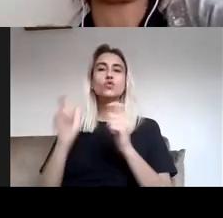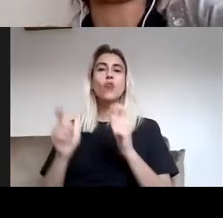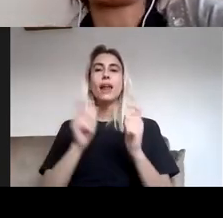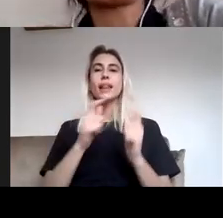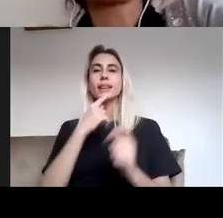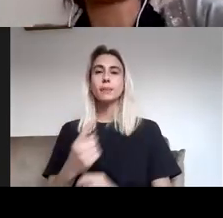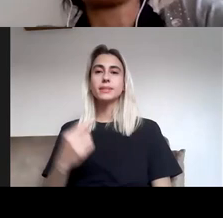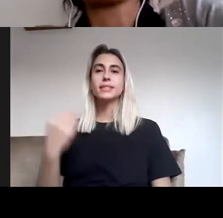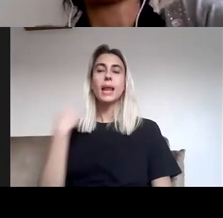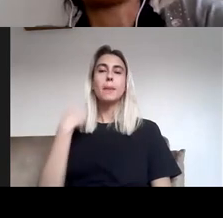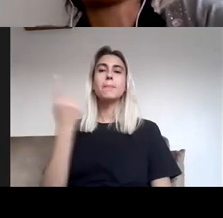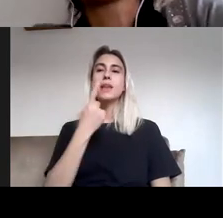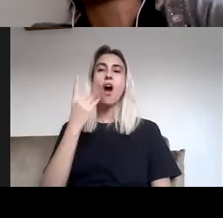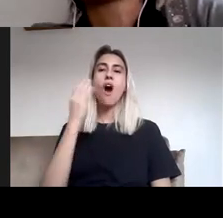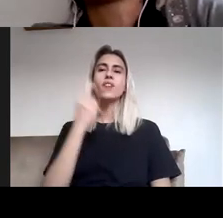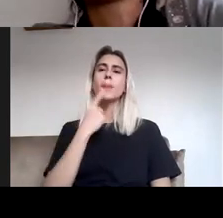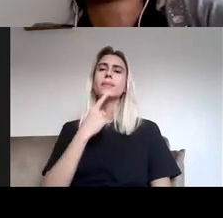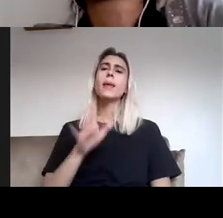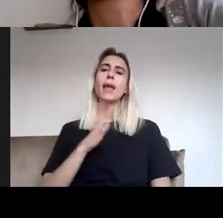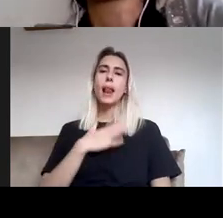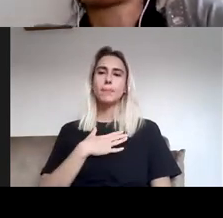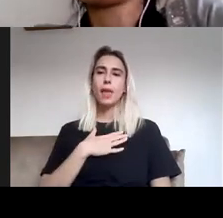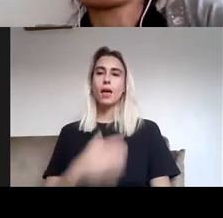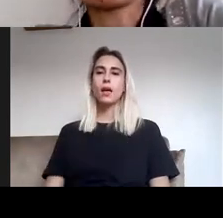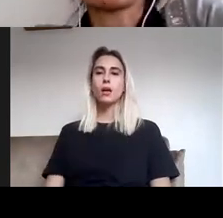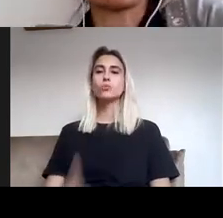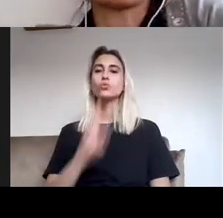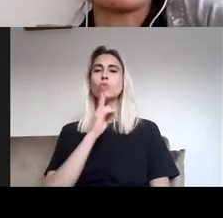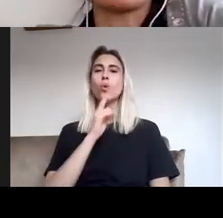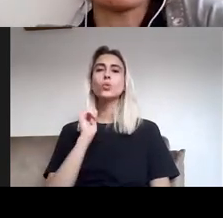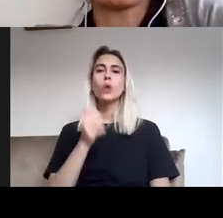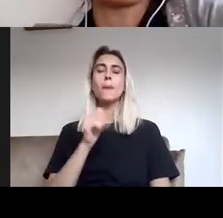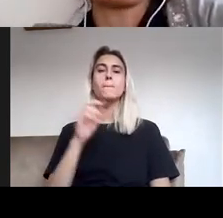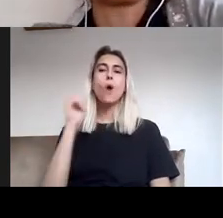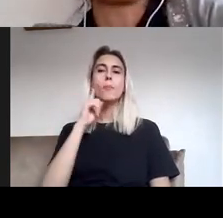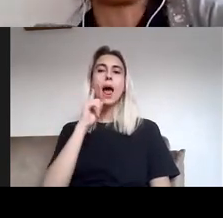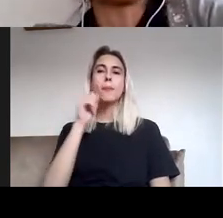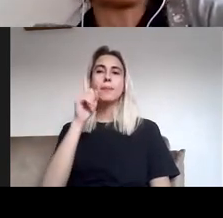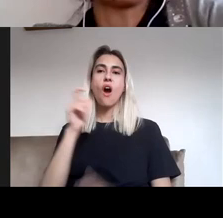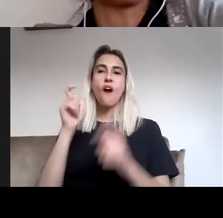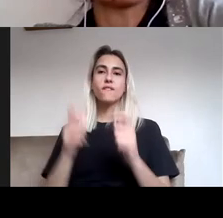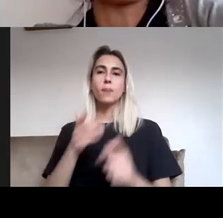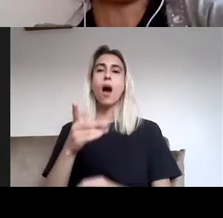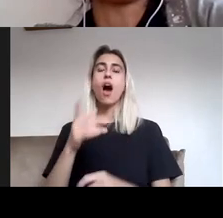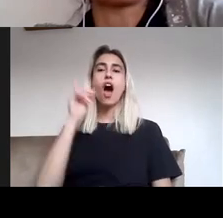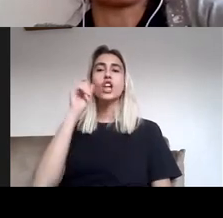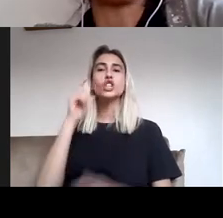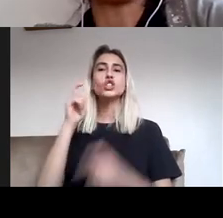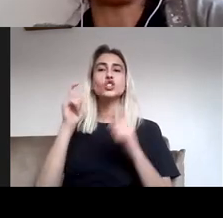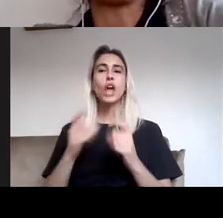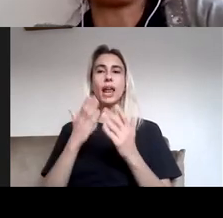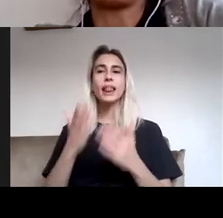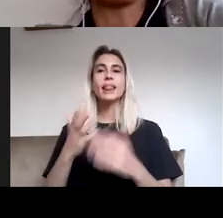bir kavramdı demeyelim de, son günlerde çok popüler bir kavram. Bu akıllı şehirlerin aslında